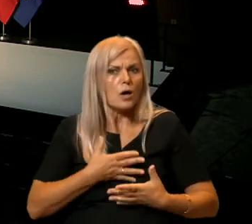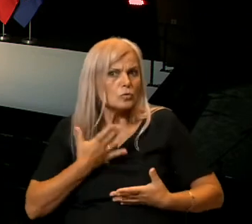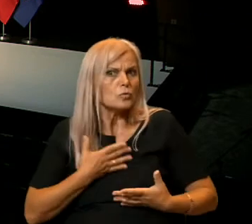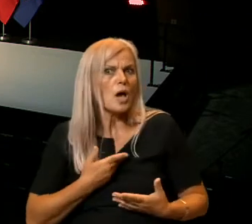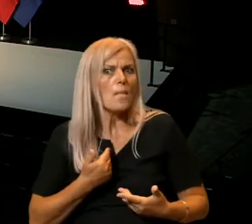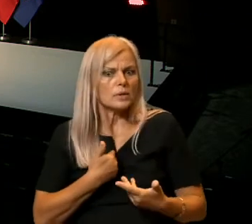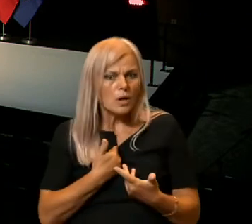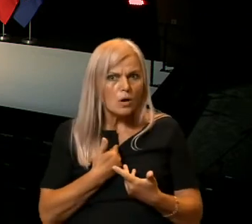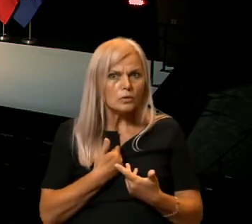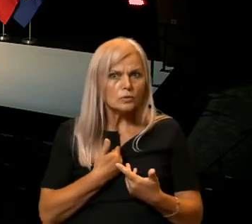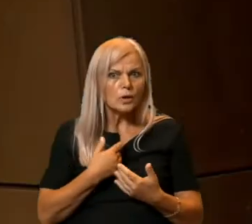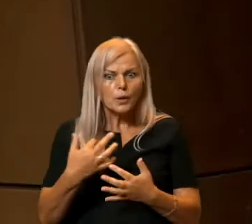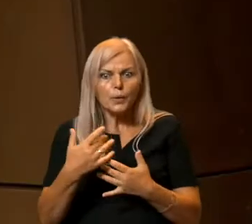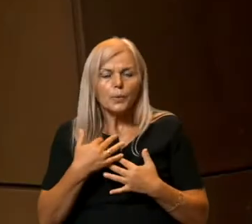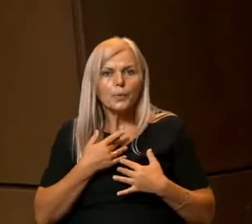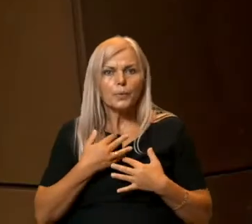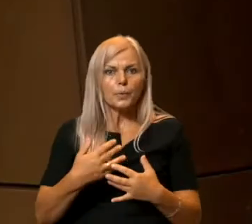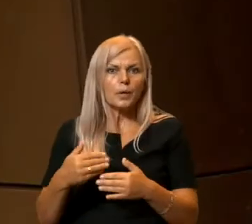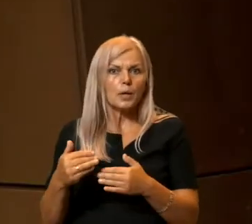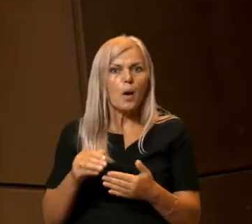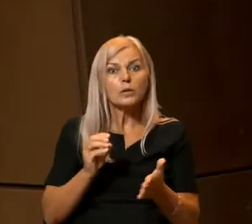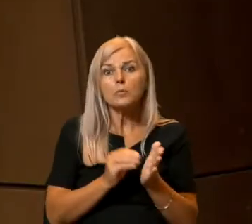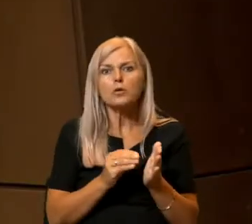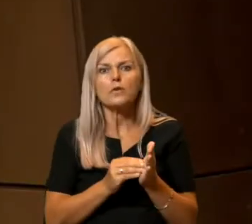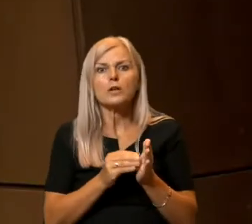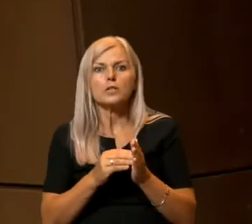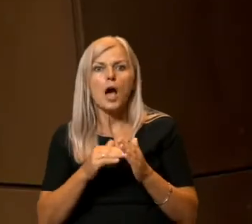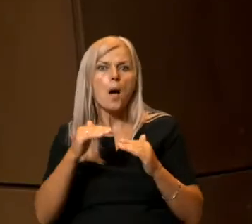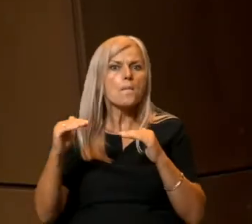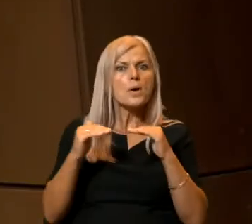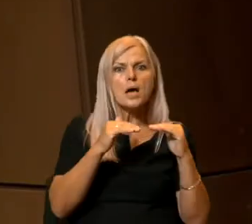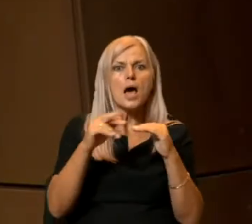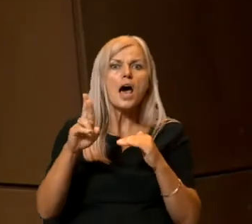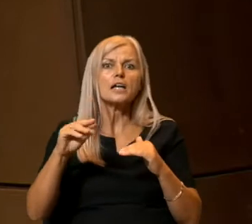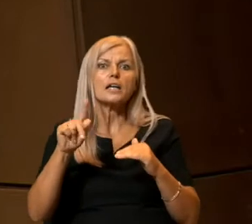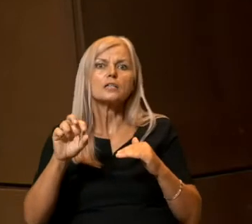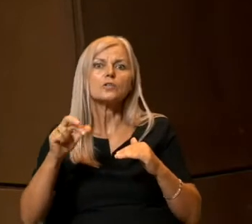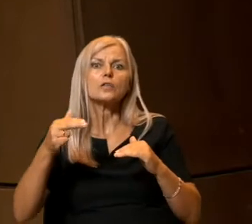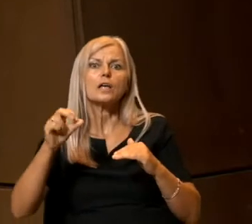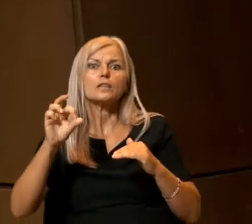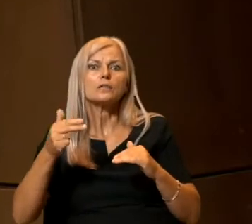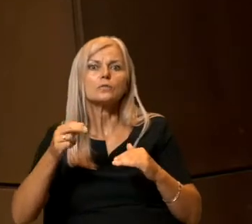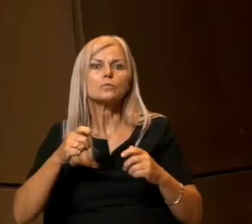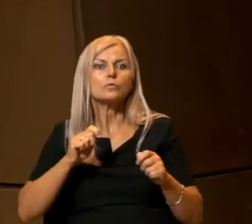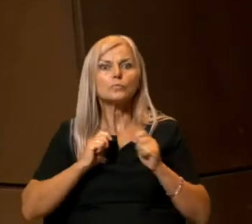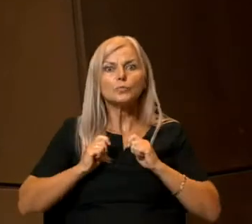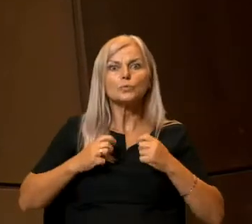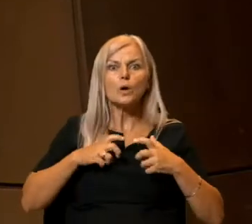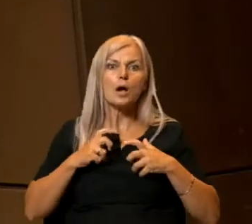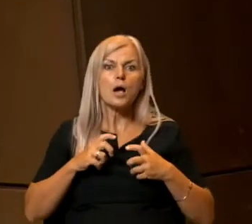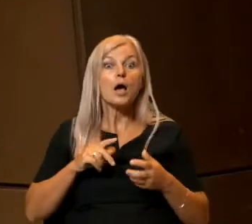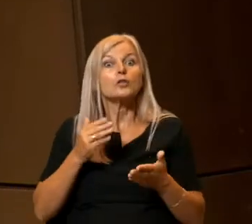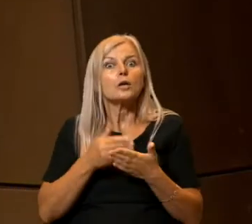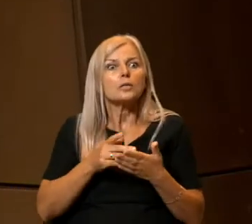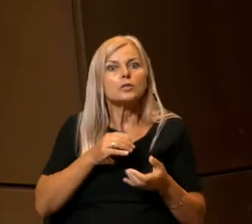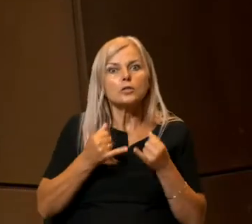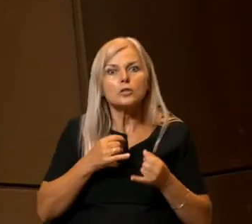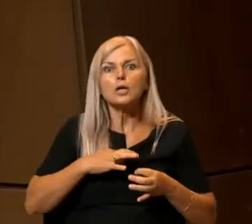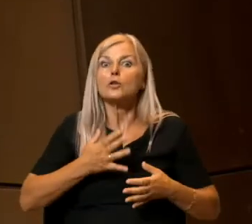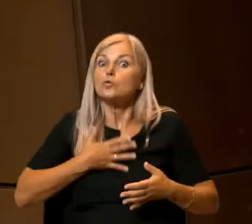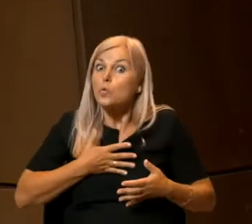tak, jeżeli tak się dzieje, to wtedy doświadczają Państwo rezonansu. Jeżeli Państwo wychodzą z takiego wydarzenia, są Państwo już odmienieni, przemienieni. Mają